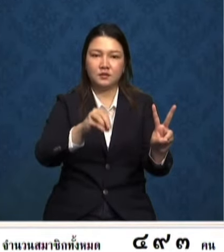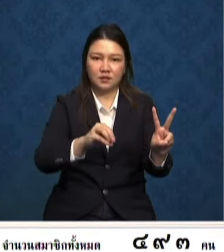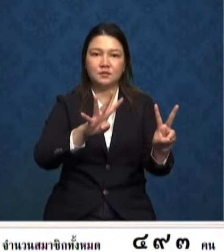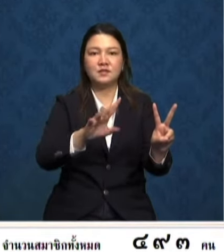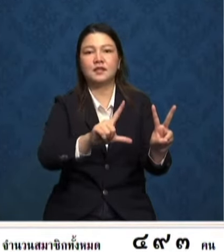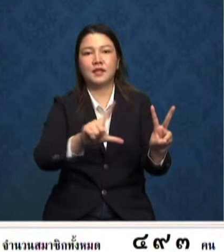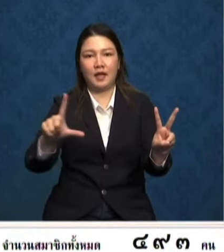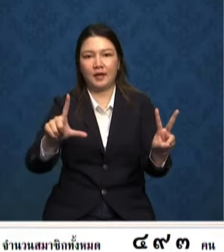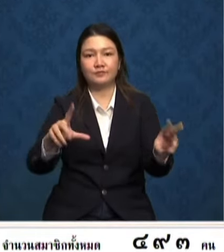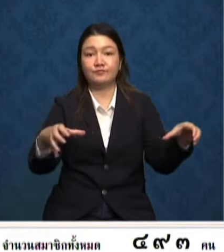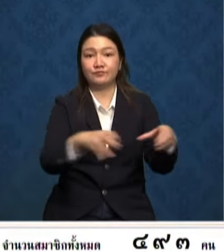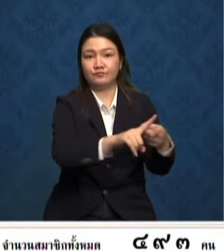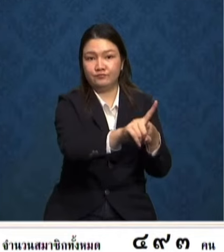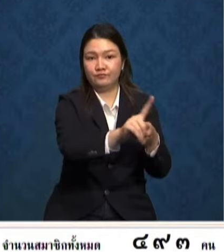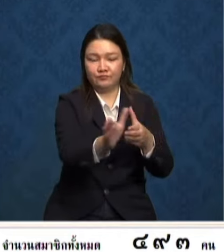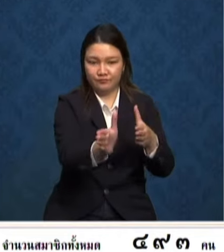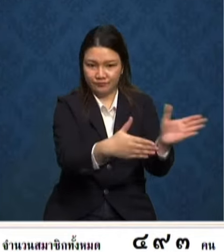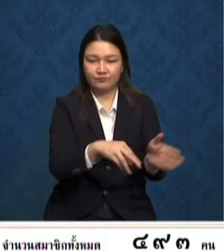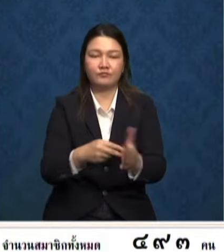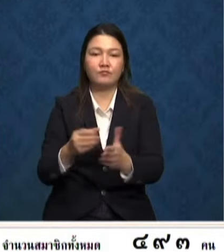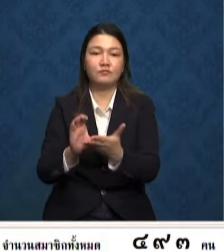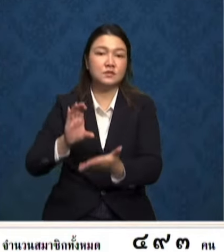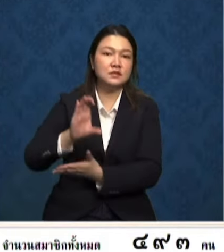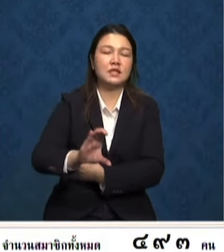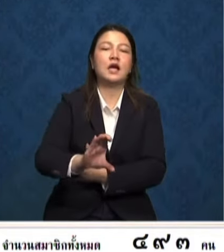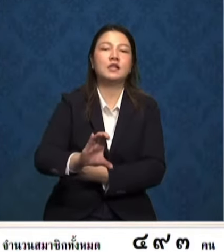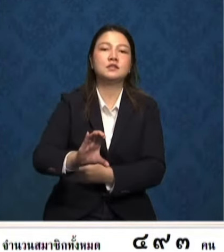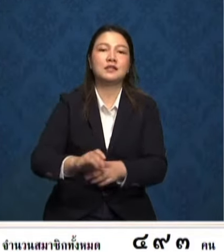2,704,574 ล้านบาทรายจ่ายลงทุน